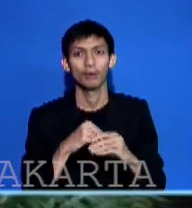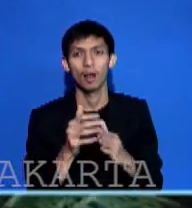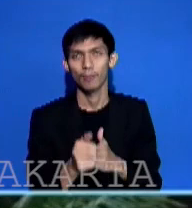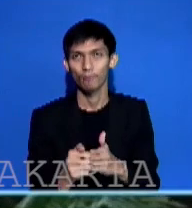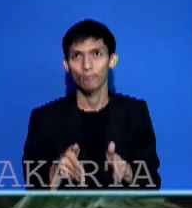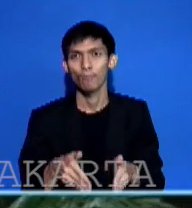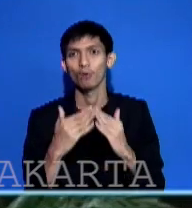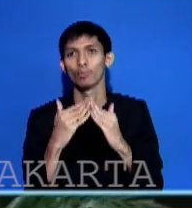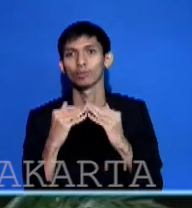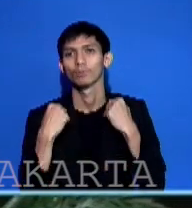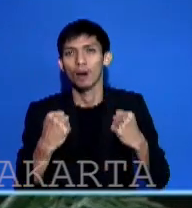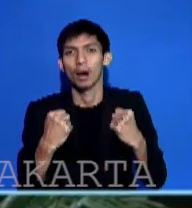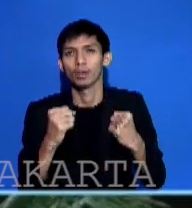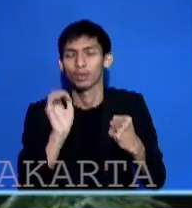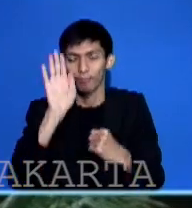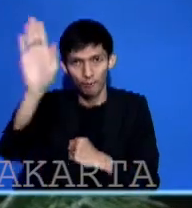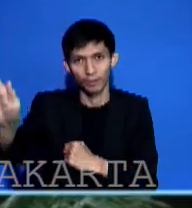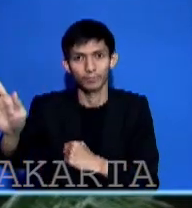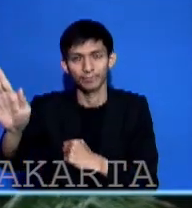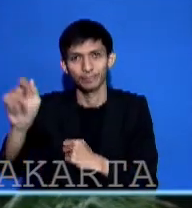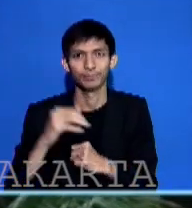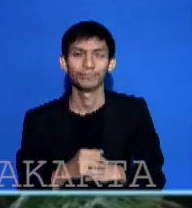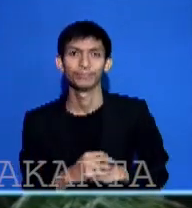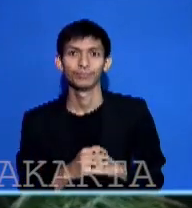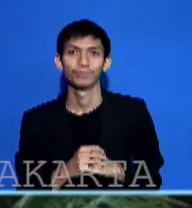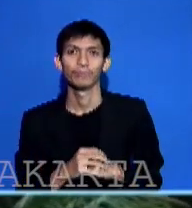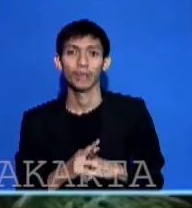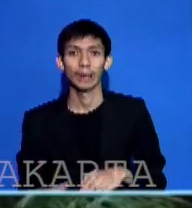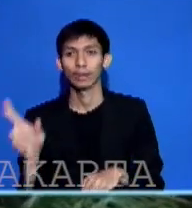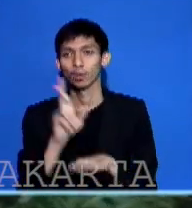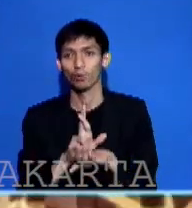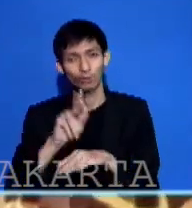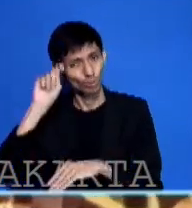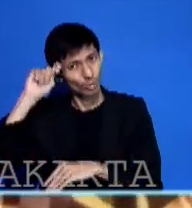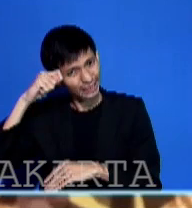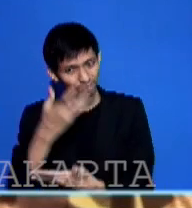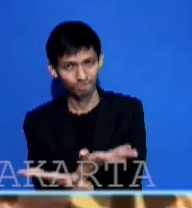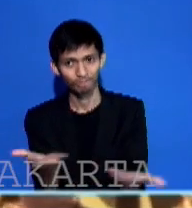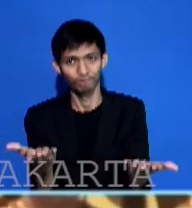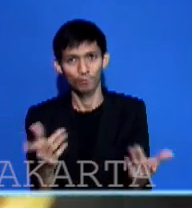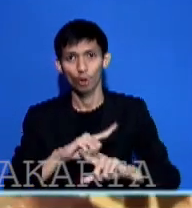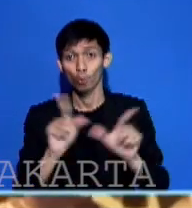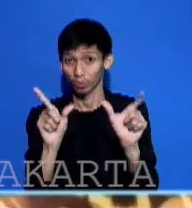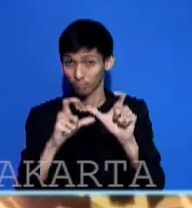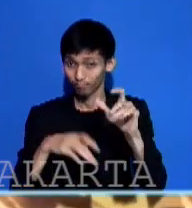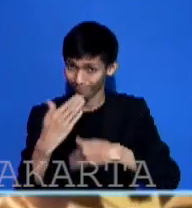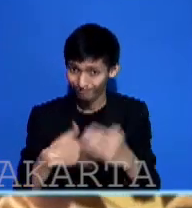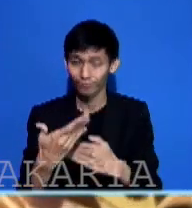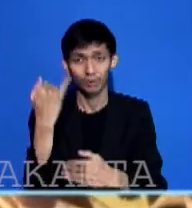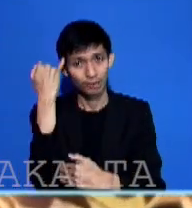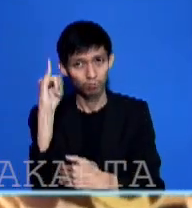bangsa di masa depan. Ova pun turut mengingatkan kepada lulusan agar terus mengembangkan ilmu sepanjang hayat